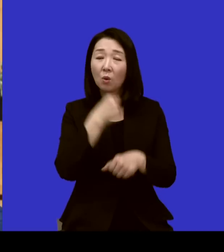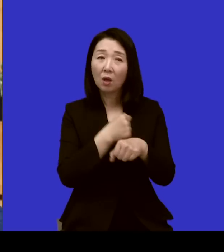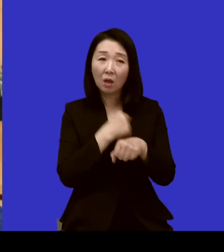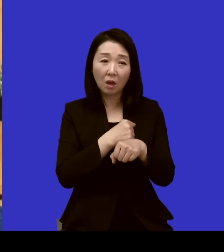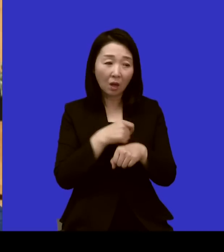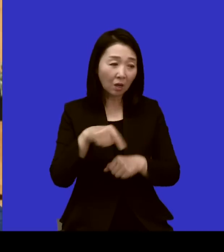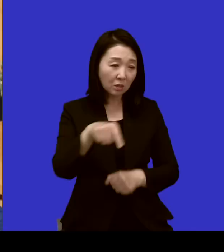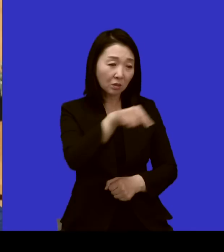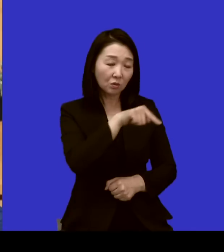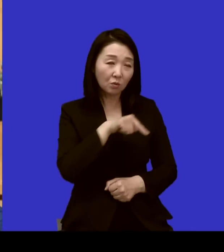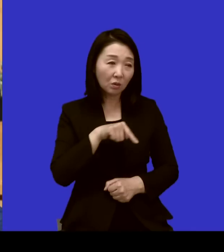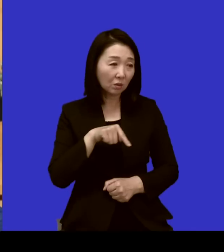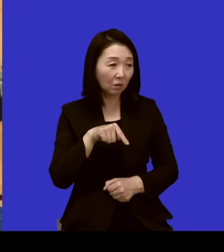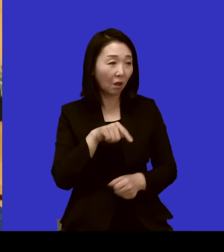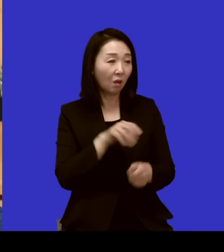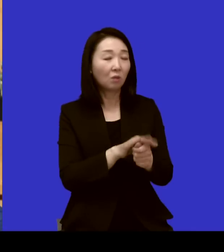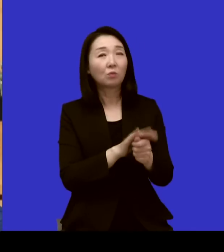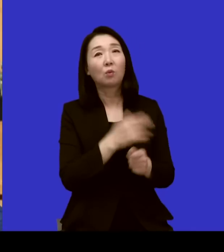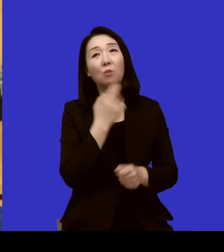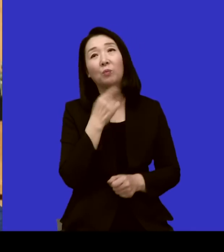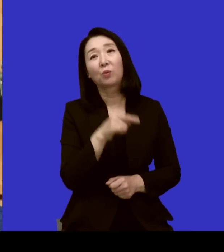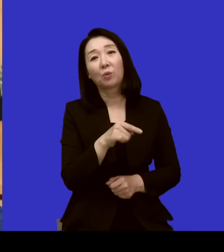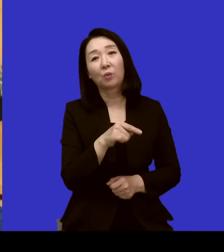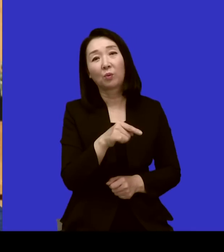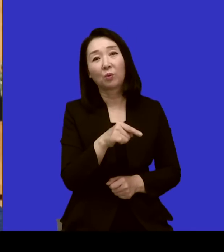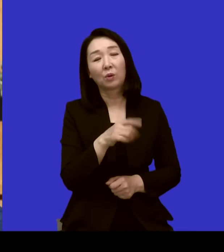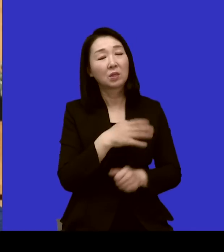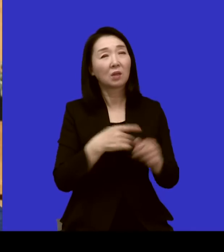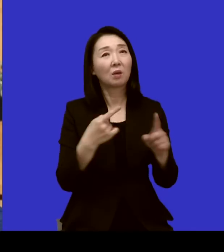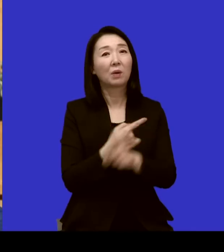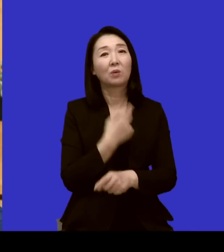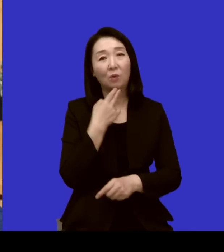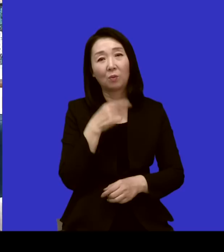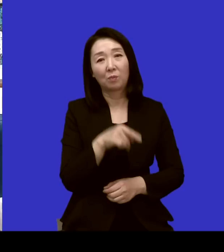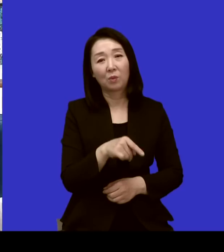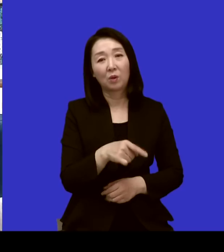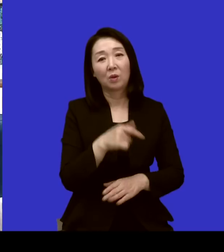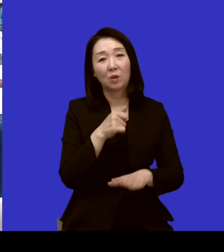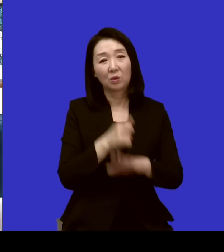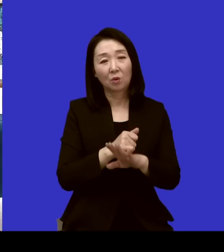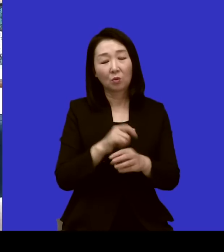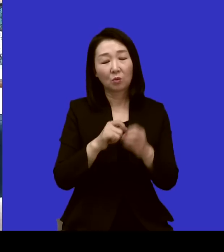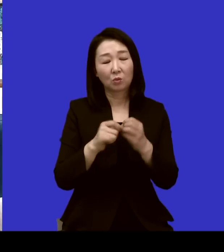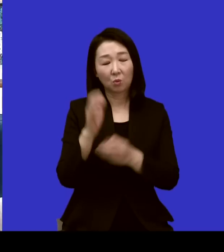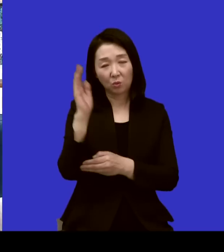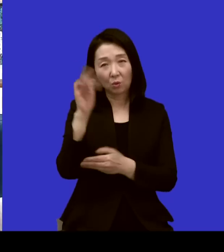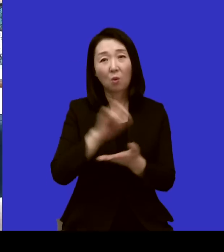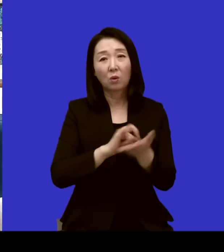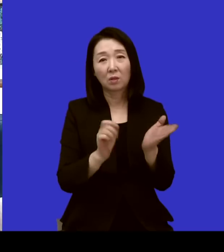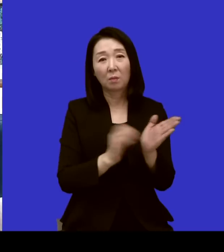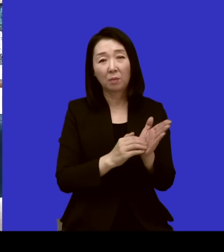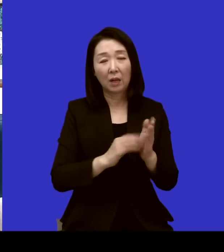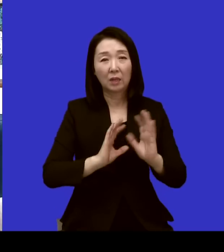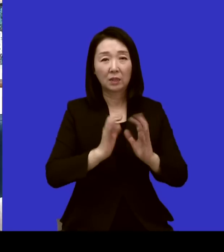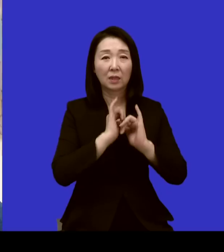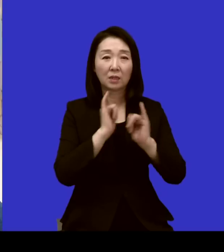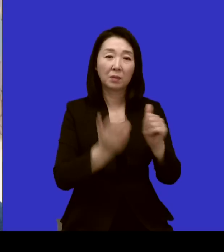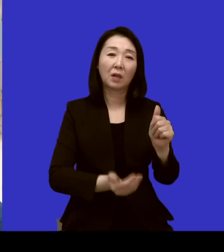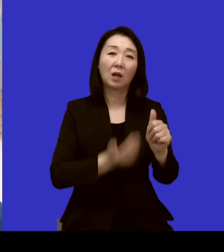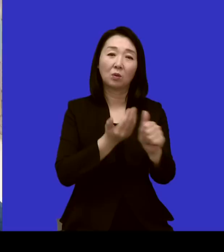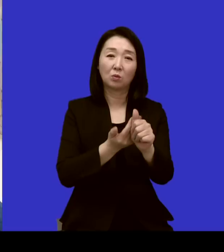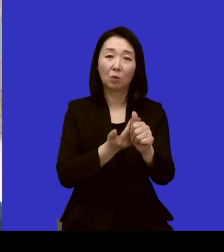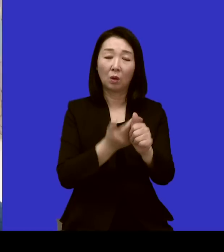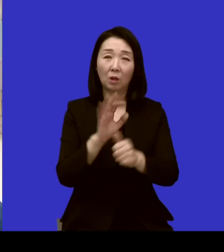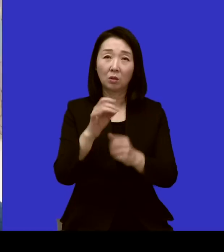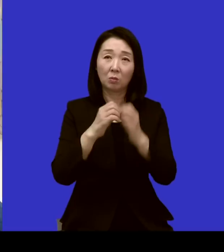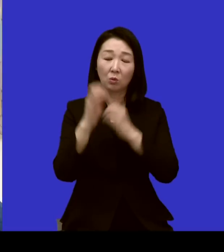더 좋은 역전이 안 되니까 네. 상황이 안 달라지니까 네. 결국 소설로 쓰셨어. 네. 세상 사람들에게 알리게 되시는군요. 네. 처음엔 소설로